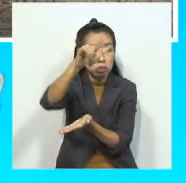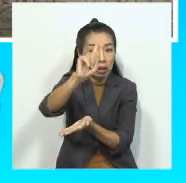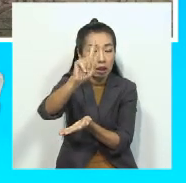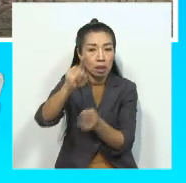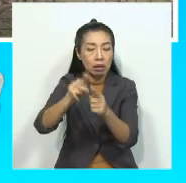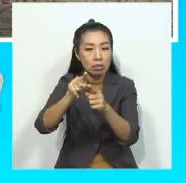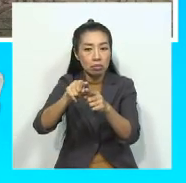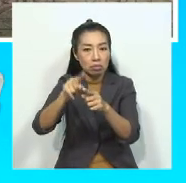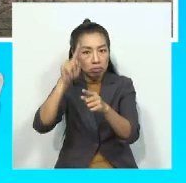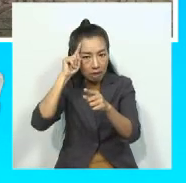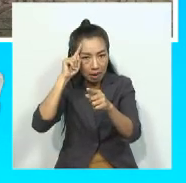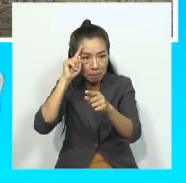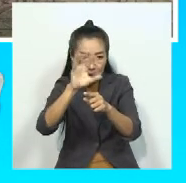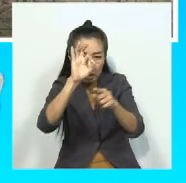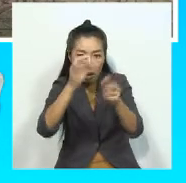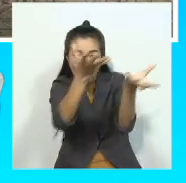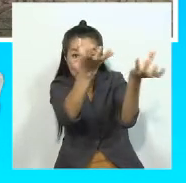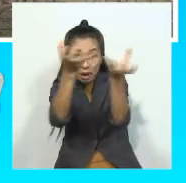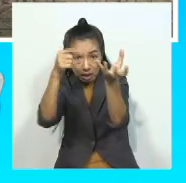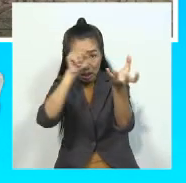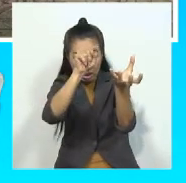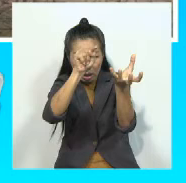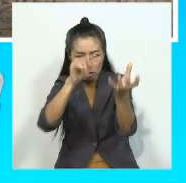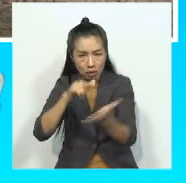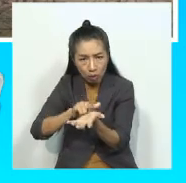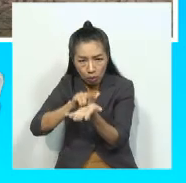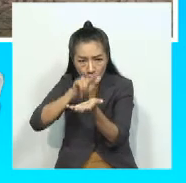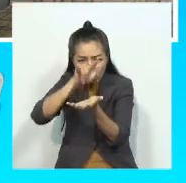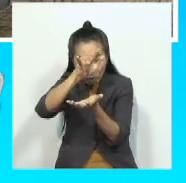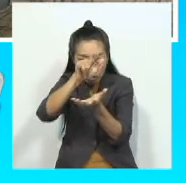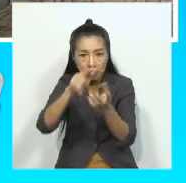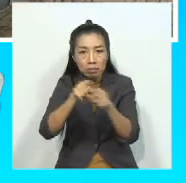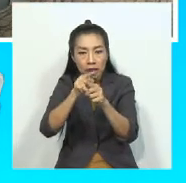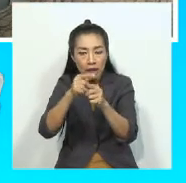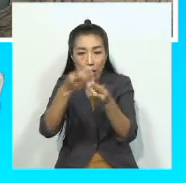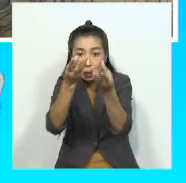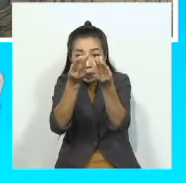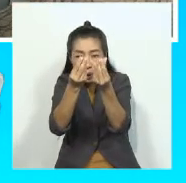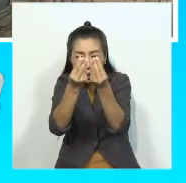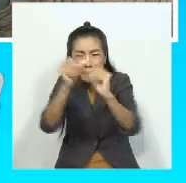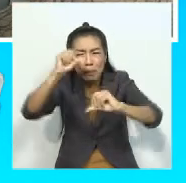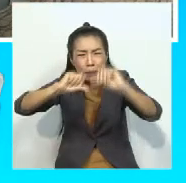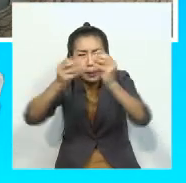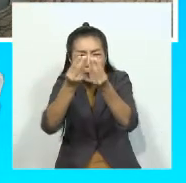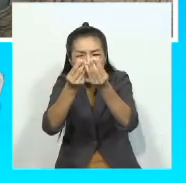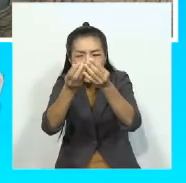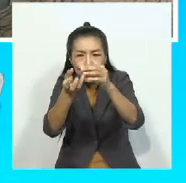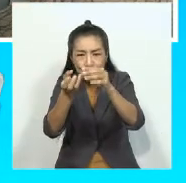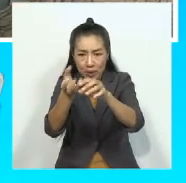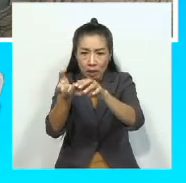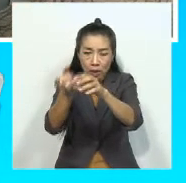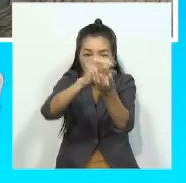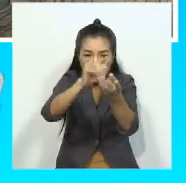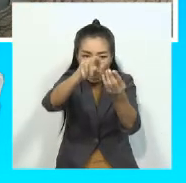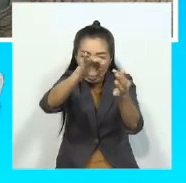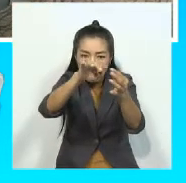วางแกนเมฆนะครับขั้นตอนที่1เนี่ยเป็นการสร้างเมฆนั่นเองนะครับโดยที่ทำ